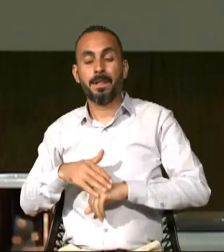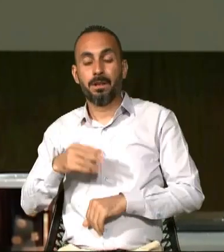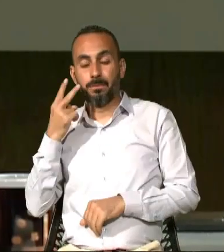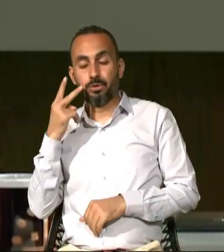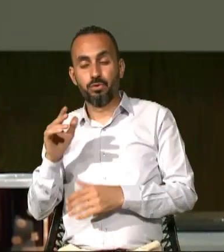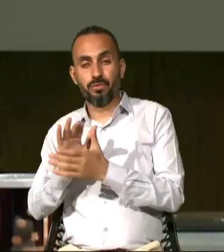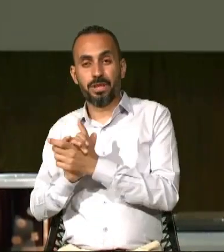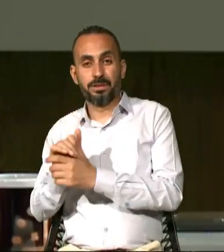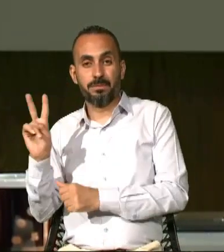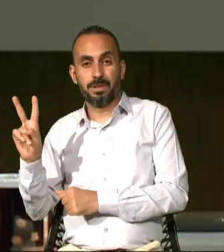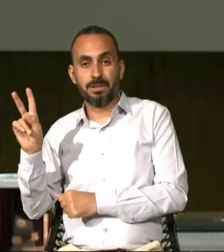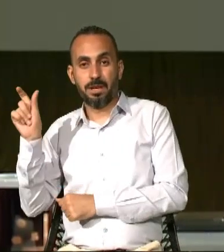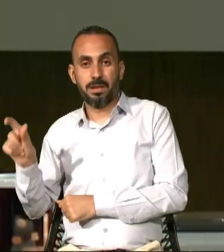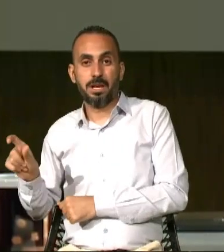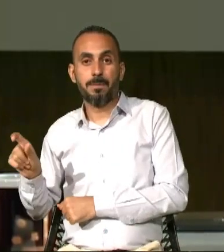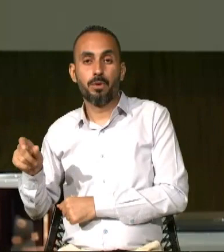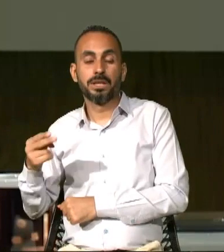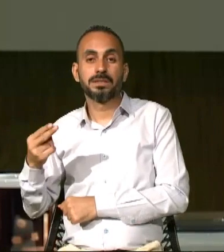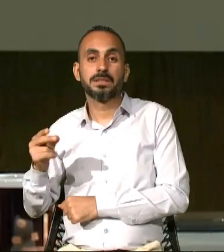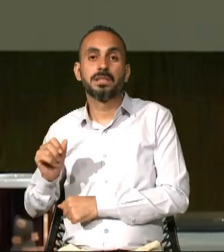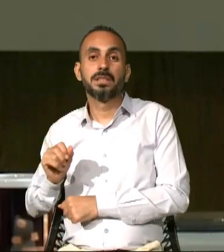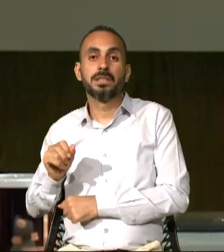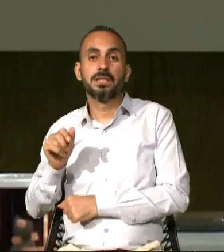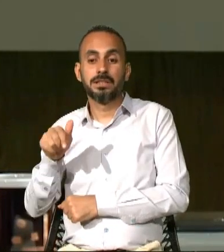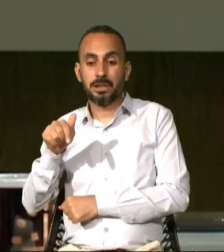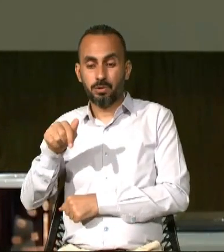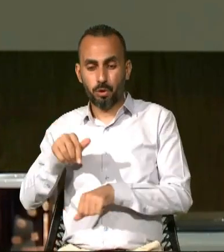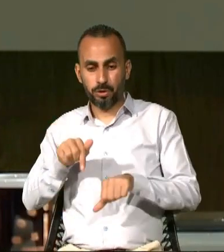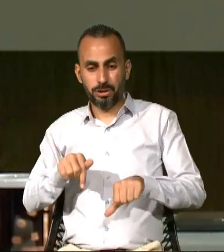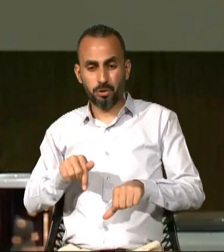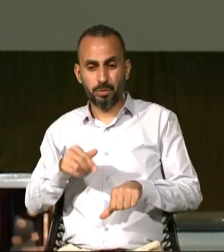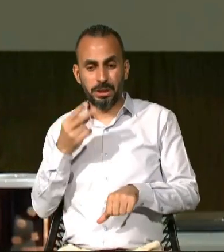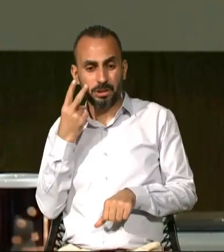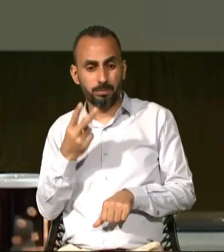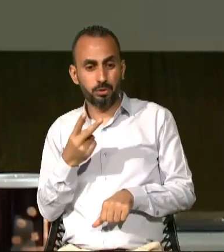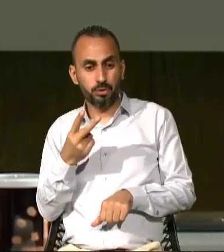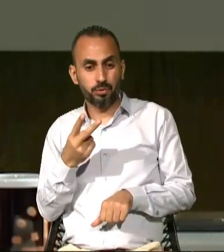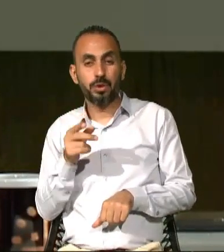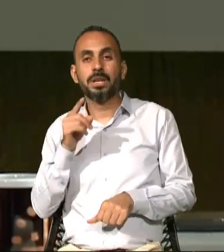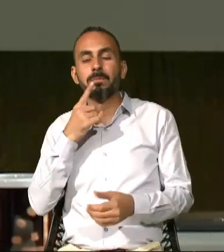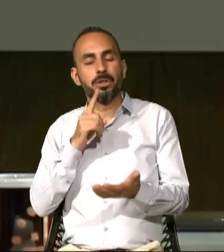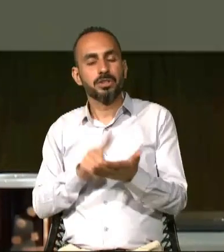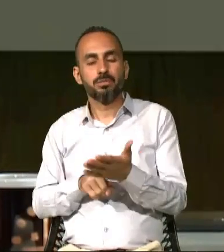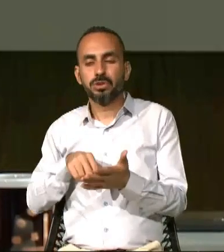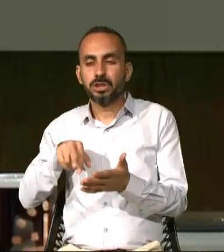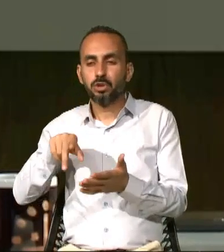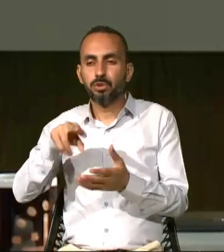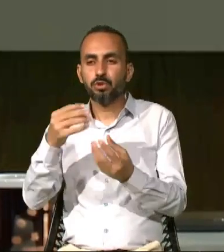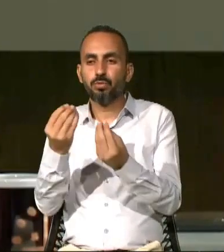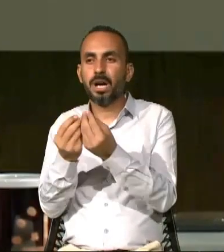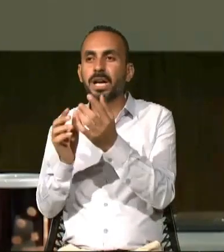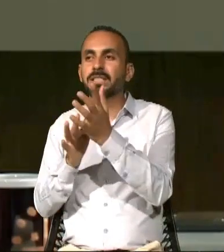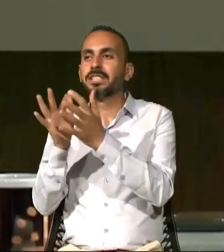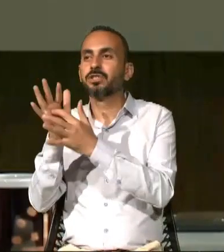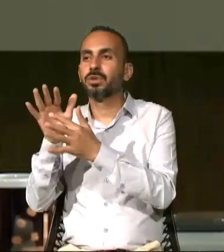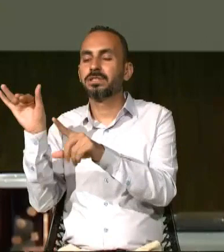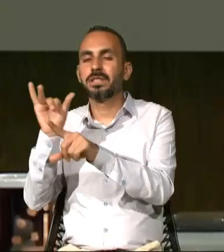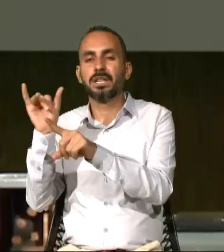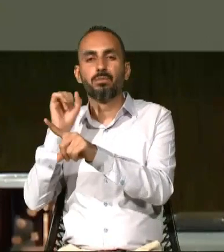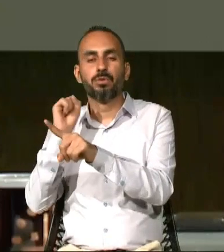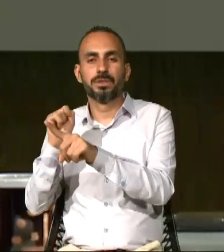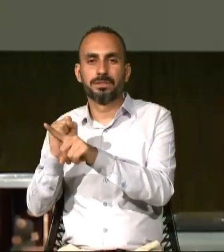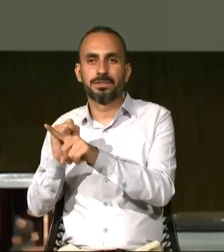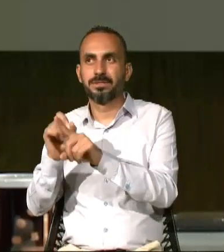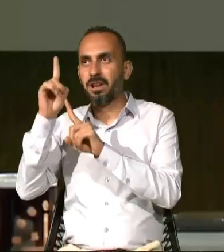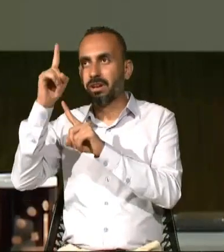بأي موضوع ثاني ما كانش الرب هيجي بنفسه ويمشي معاهم. ربنا يبارككم ويديكم نعمة، وأنا بصلي